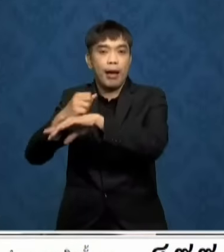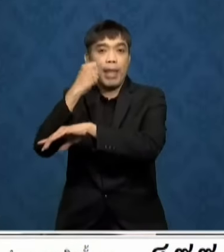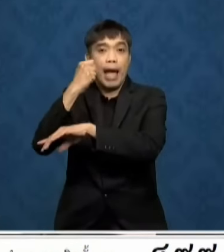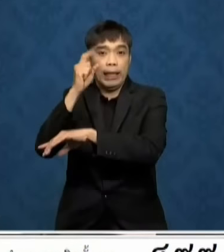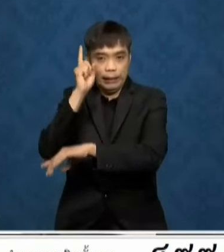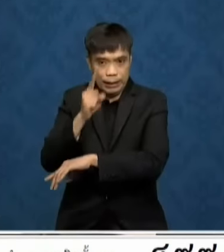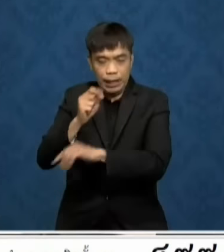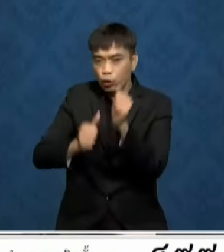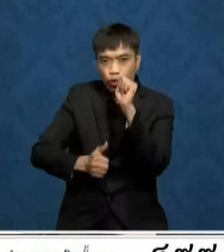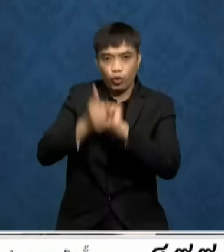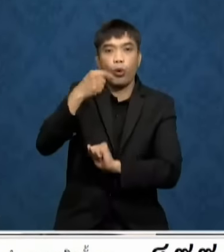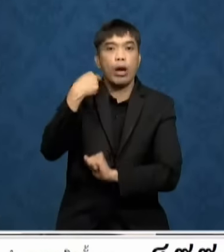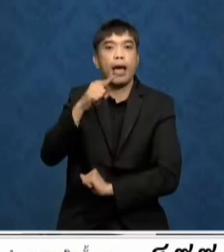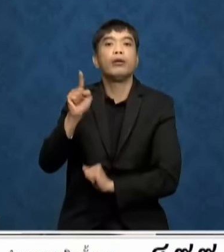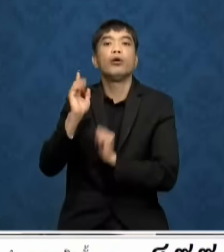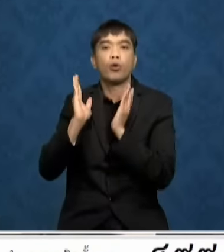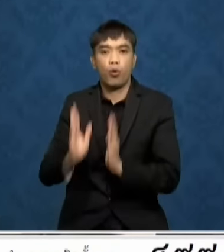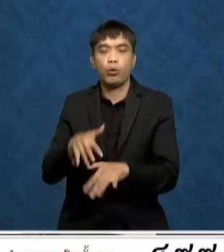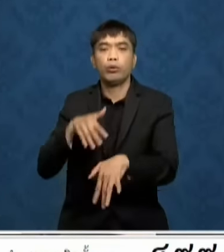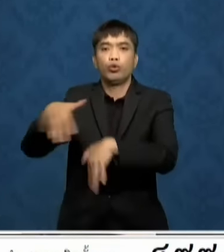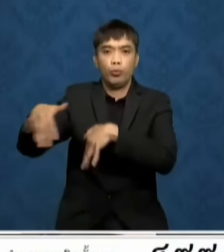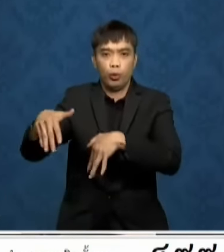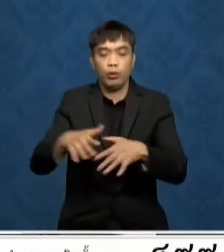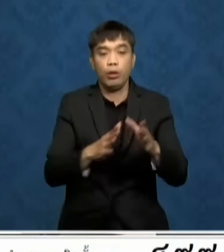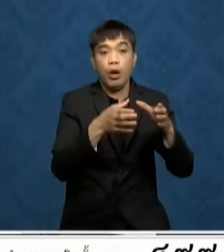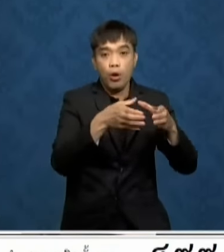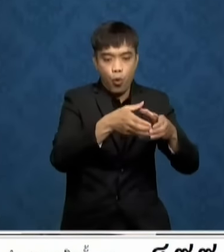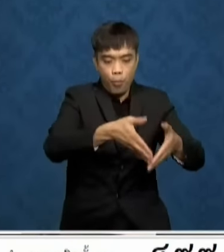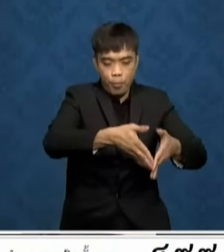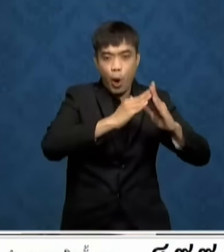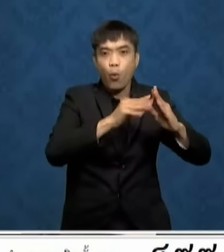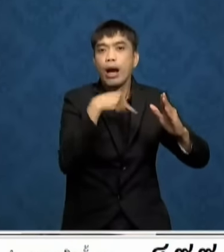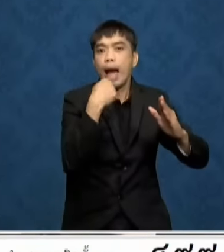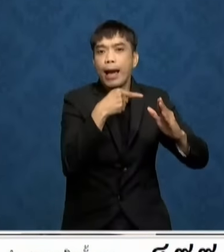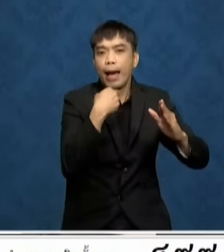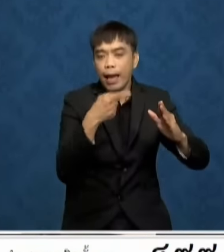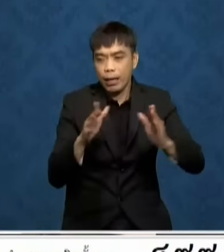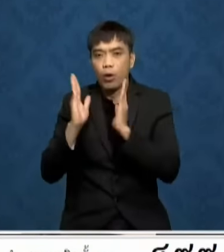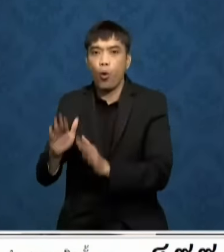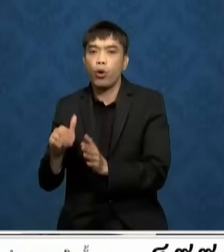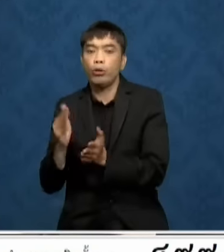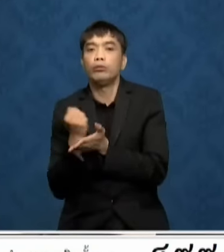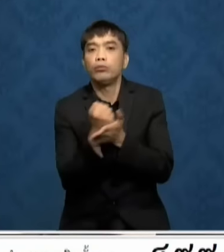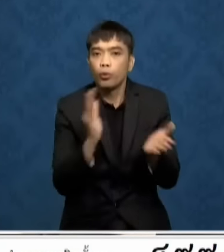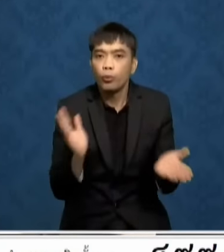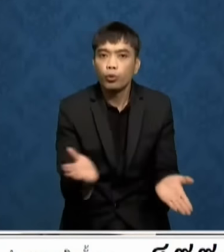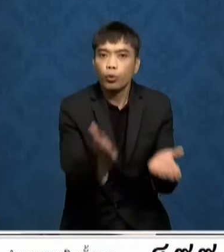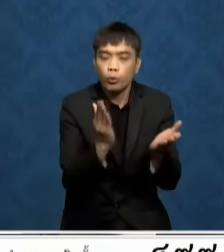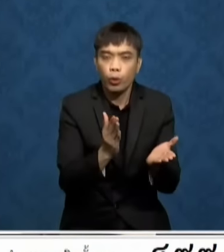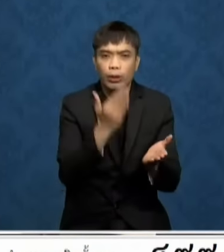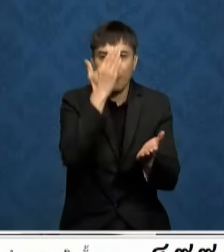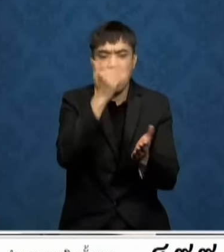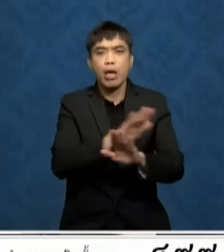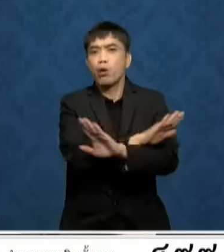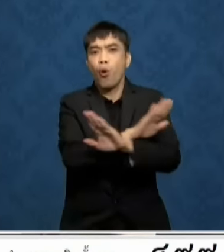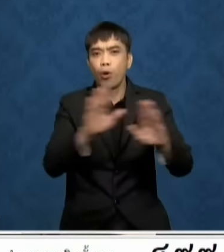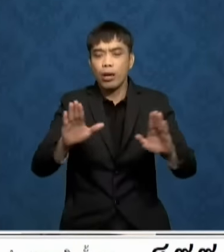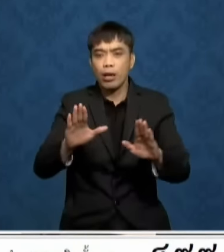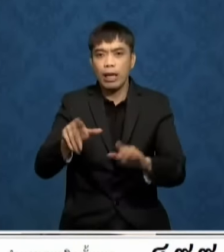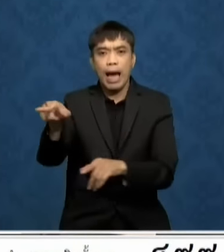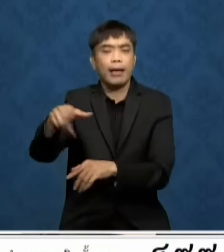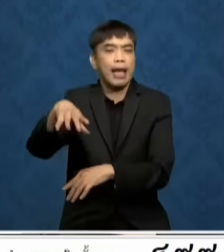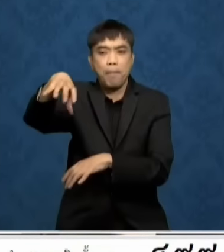ชนพรรคการเมืองเกิดขึ้นและดำรงอยู่ได้จากการสนับสนุนของประชาชนเหตุใดต้องถูกยุบไปด้วยองค์กรที่ไ